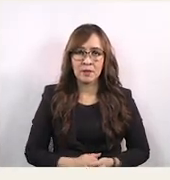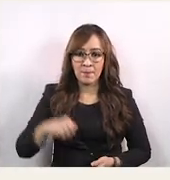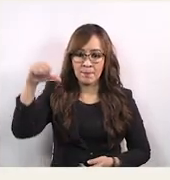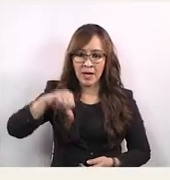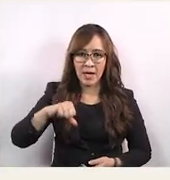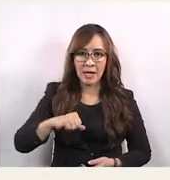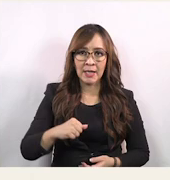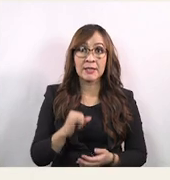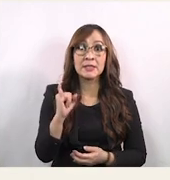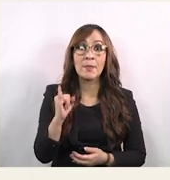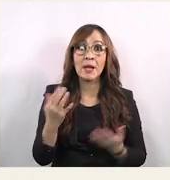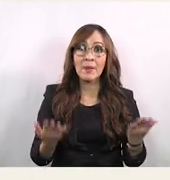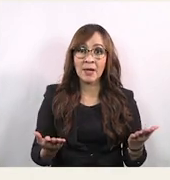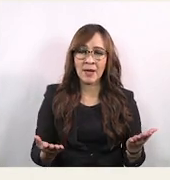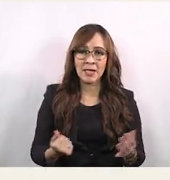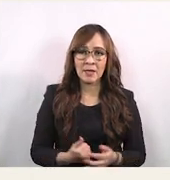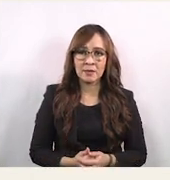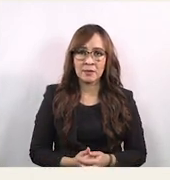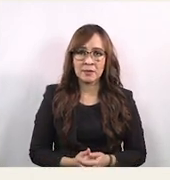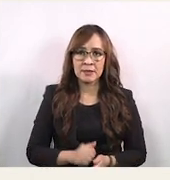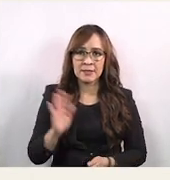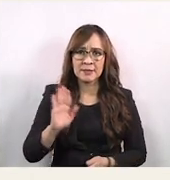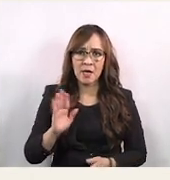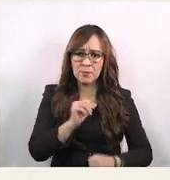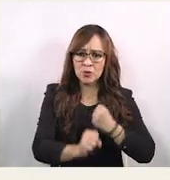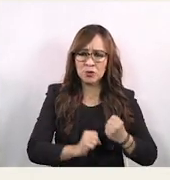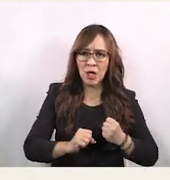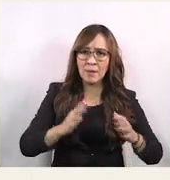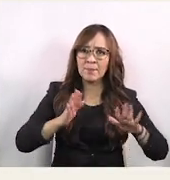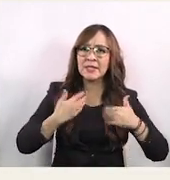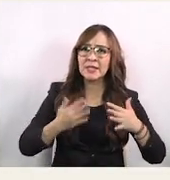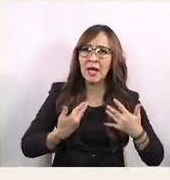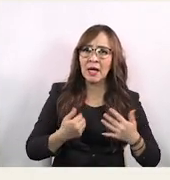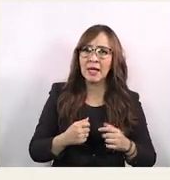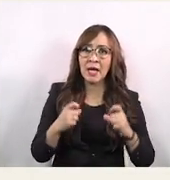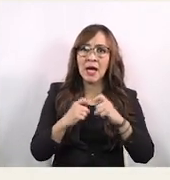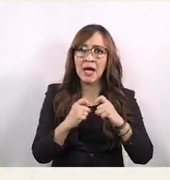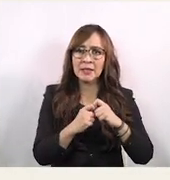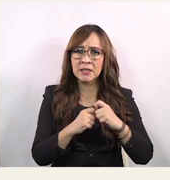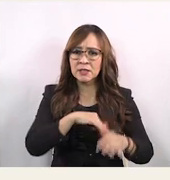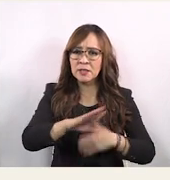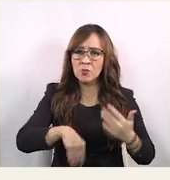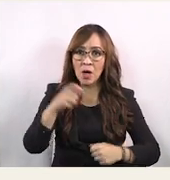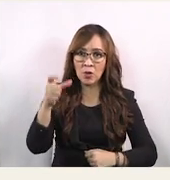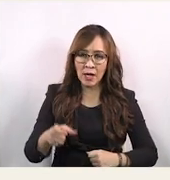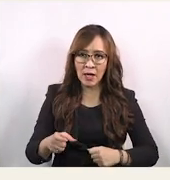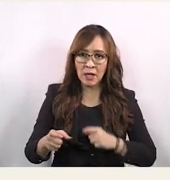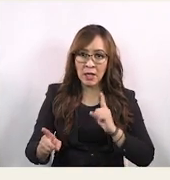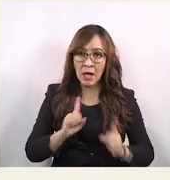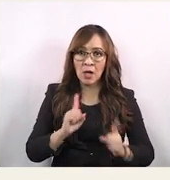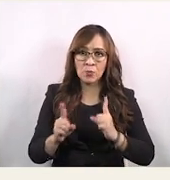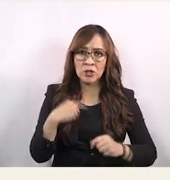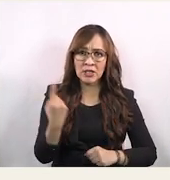ia mengalahkan Isabel ini jangan berusaha menyenangkan hati semua orang Hai Kalaupun kita harus